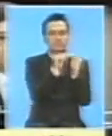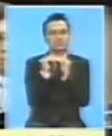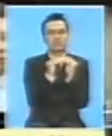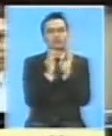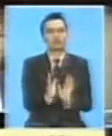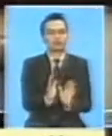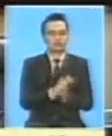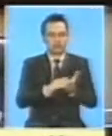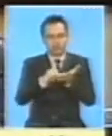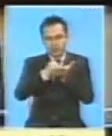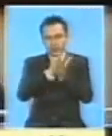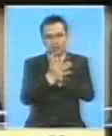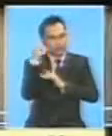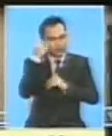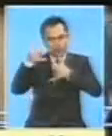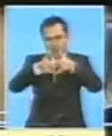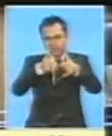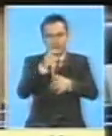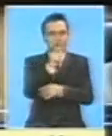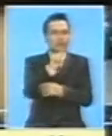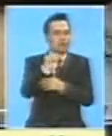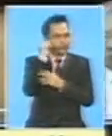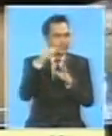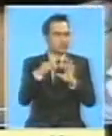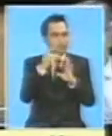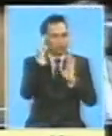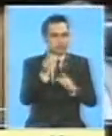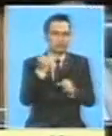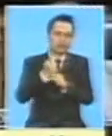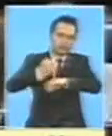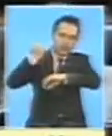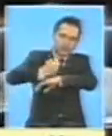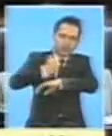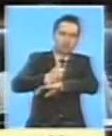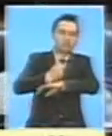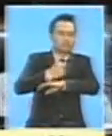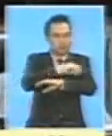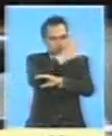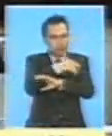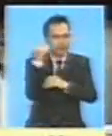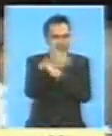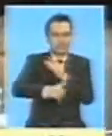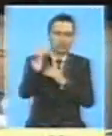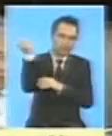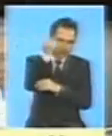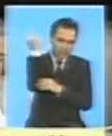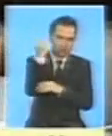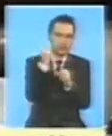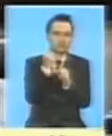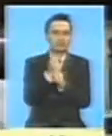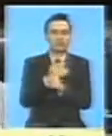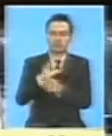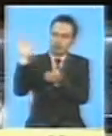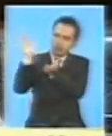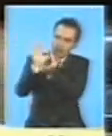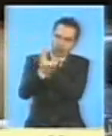การปรับปรุงระบบการเข้าเมืองการจัดระเบียบแรงงานต่างด้าววันนี้เข้าเมืองก็มีปัญหาในเรื่องของคนที่เข้ามาท่องเที่ยวคนที่เข้ามาประกอบกิจการคนที่เข้